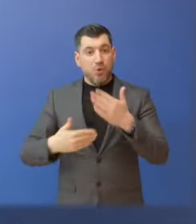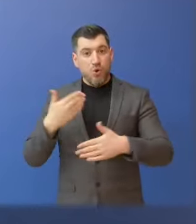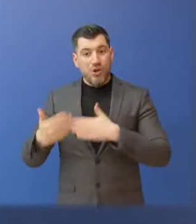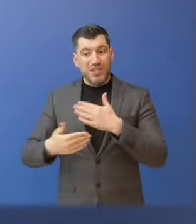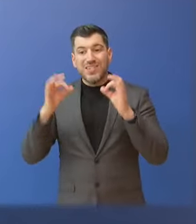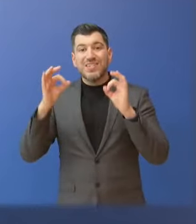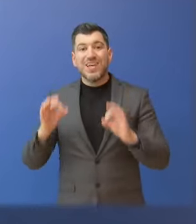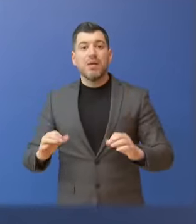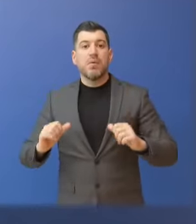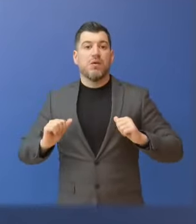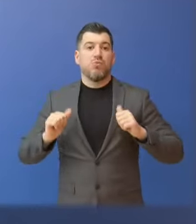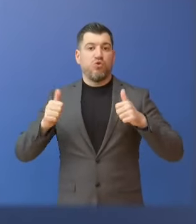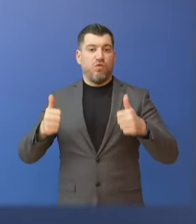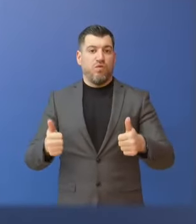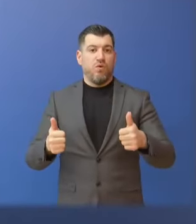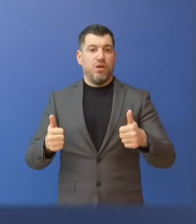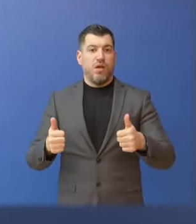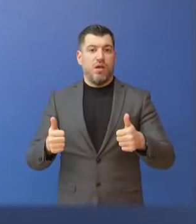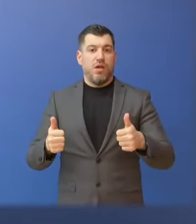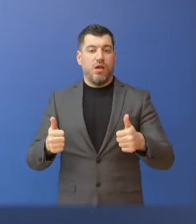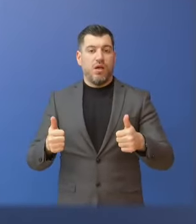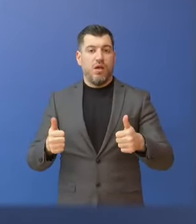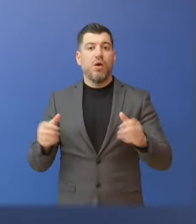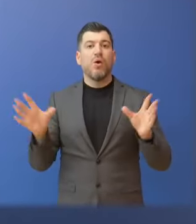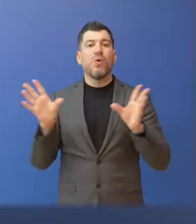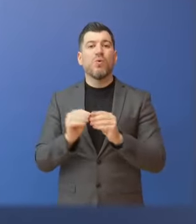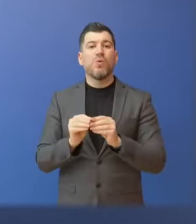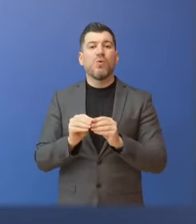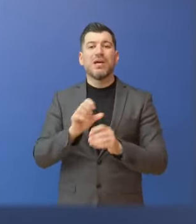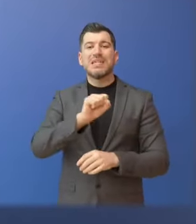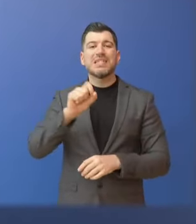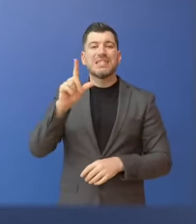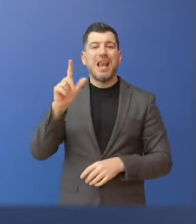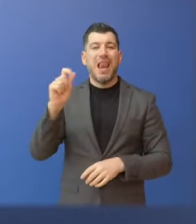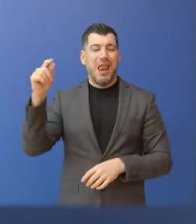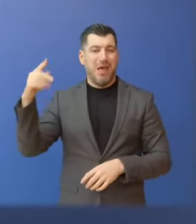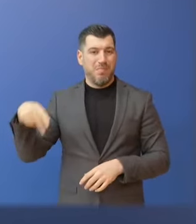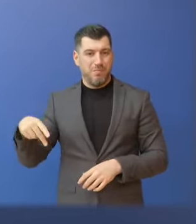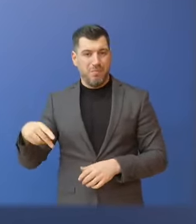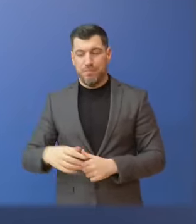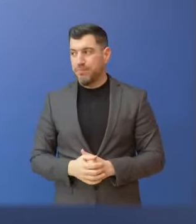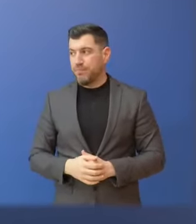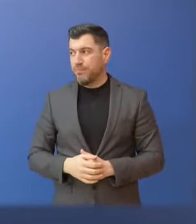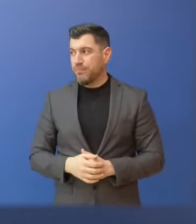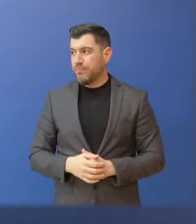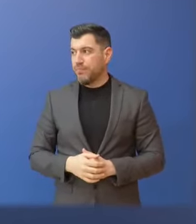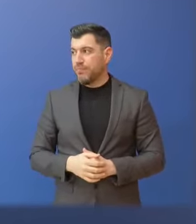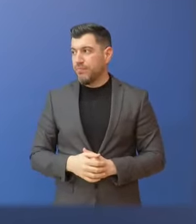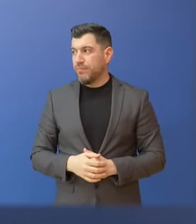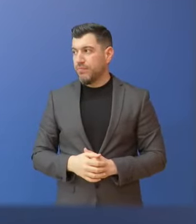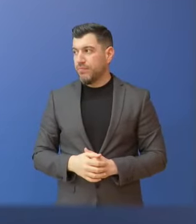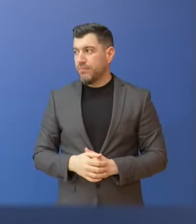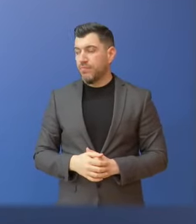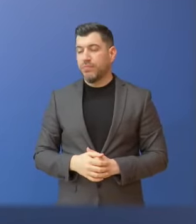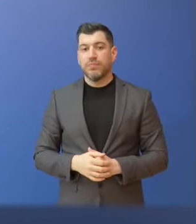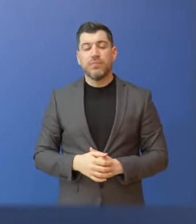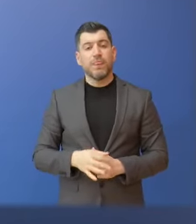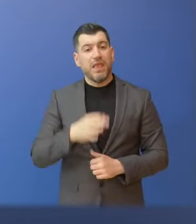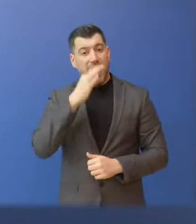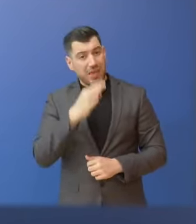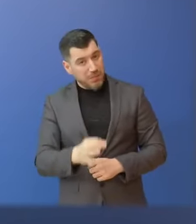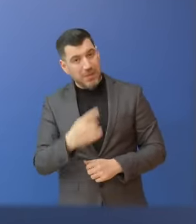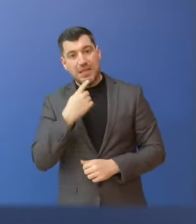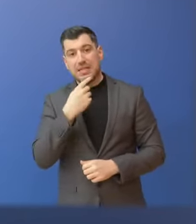για τη εισαγωγές τύπου slap ένα το κρατούμενο θέτοντας μάλιστα και συγκεκριμένο ορισμό τι είναι